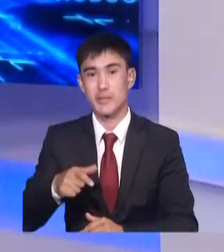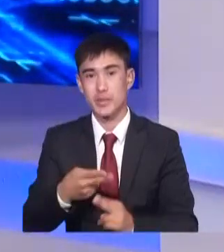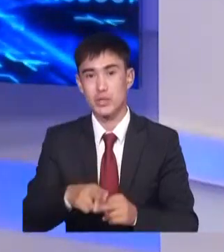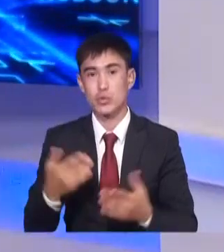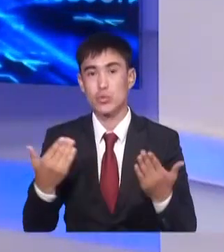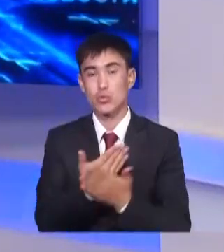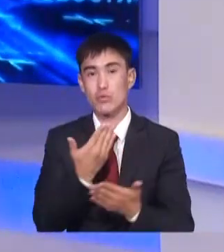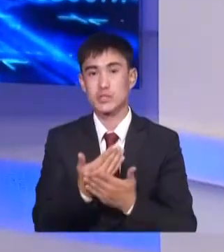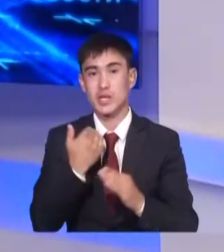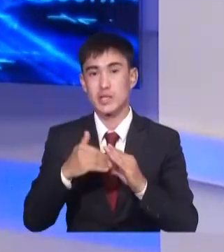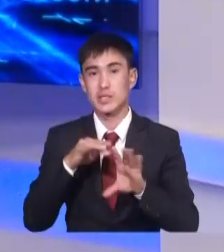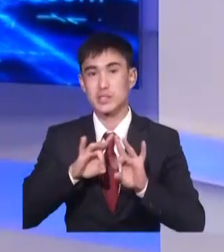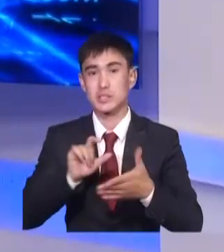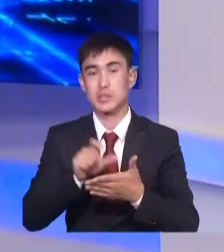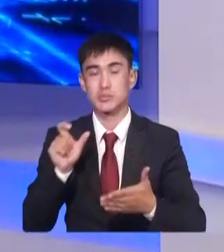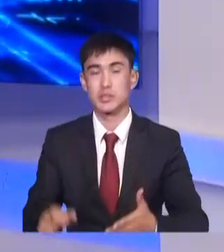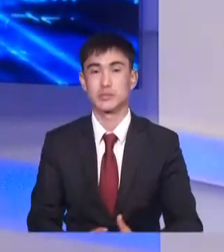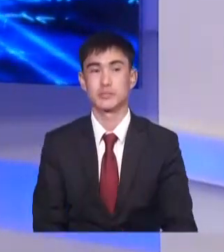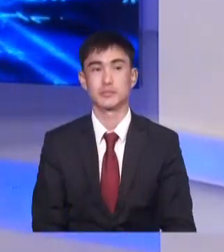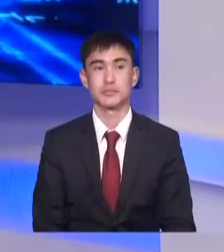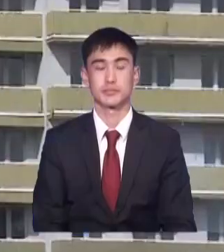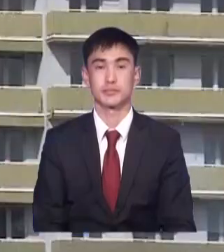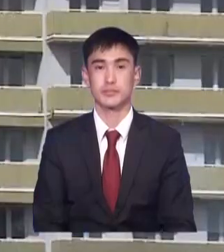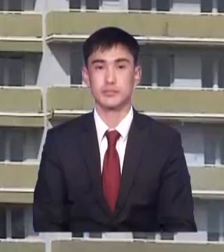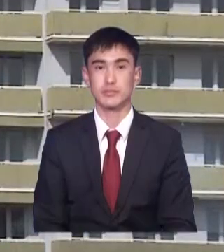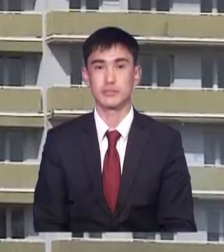Эти и другие новости в материале нашего корреспондента.